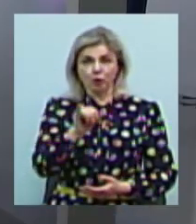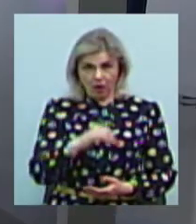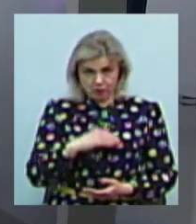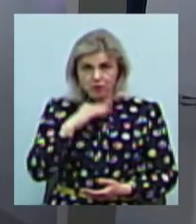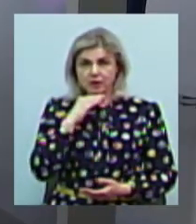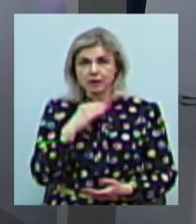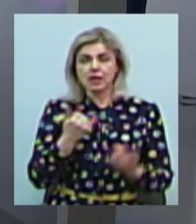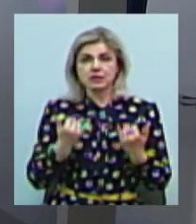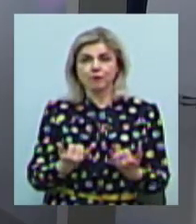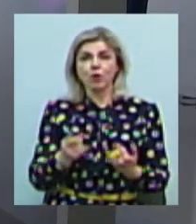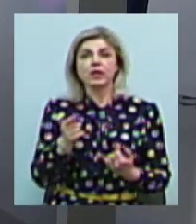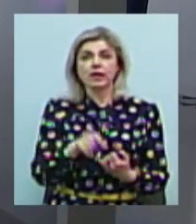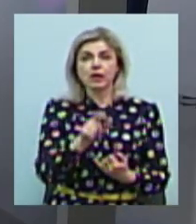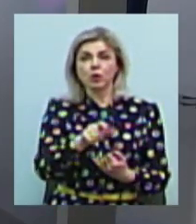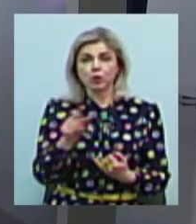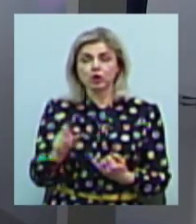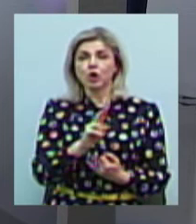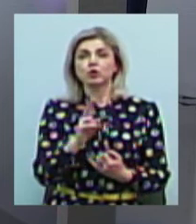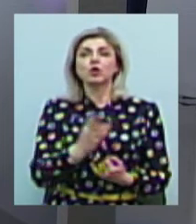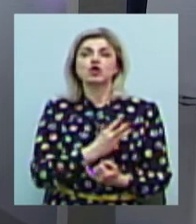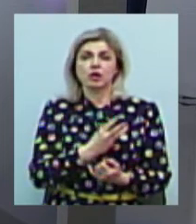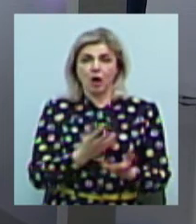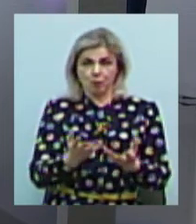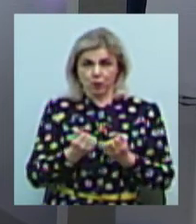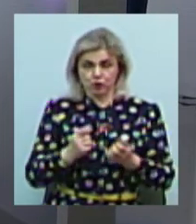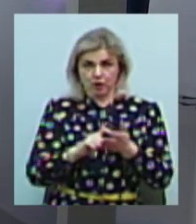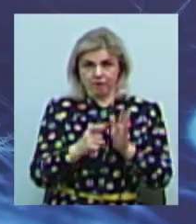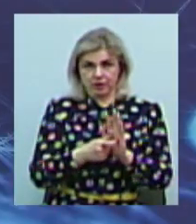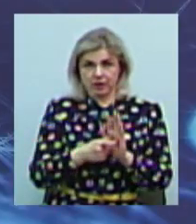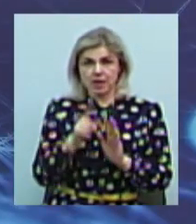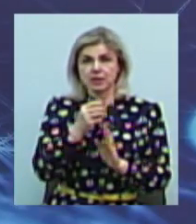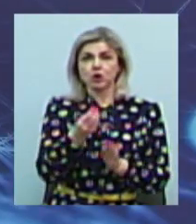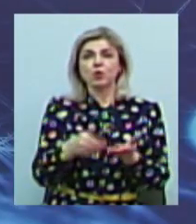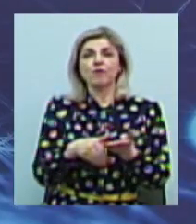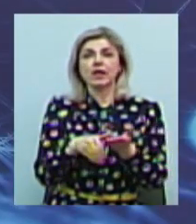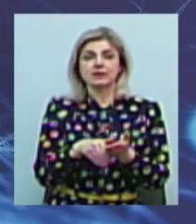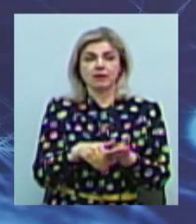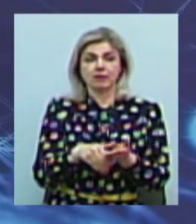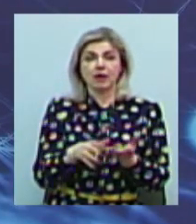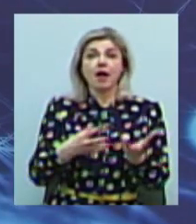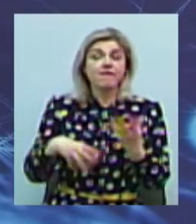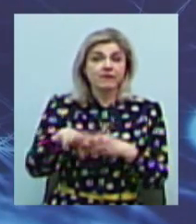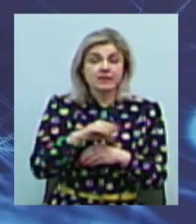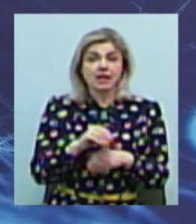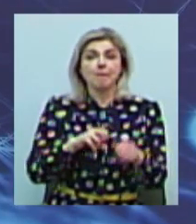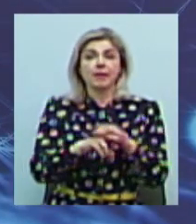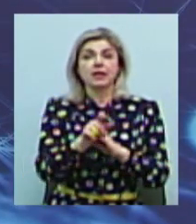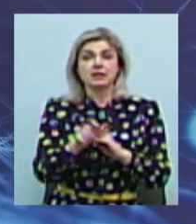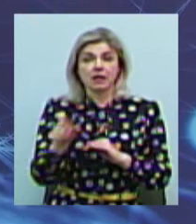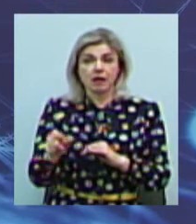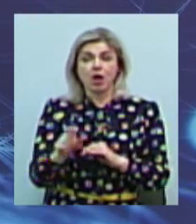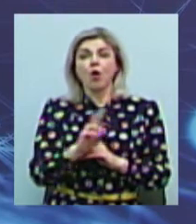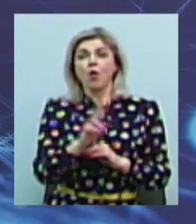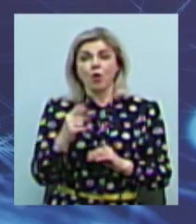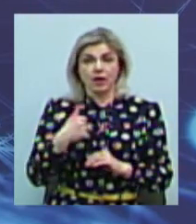сьогодні тих, хто бажає отримати житло за субвенцією? Всі переселенці вимушені, яких